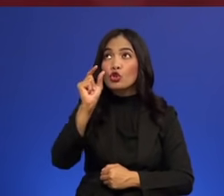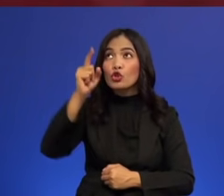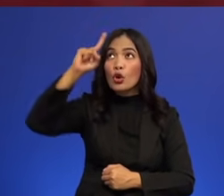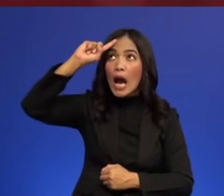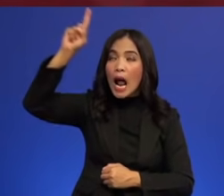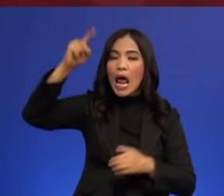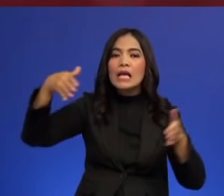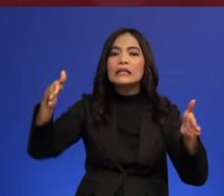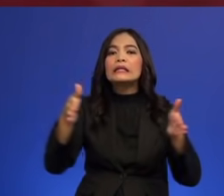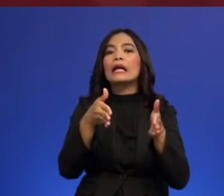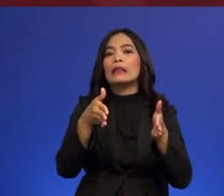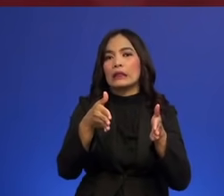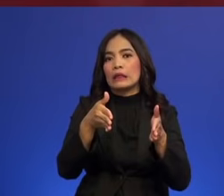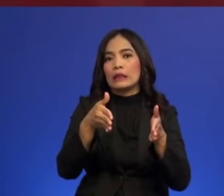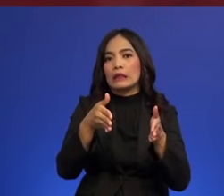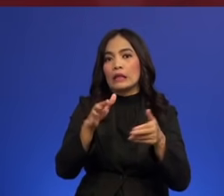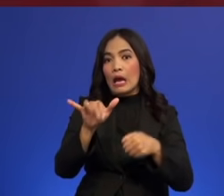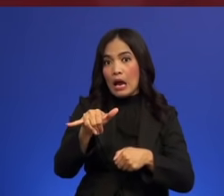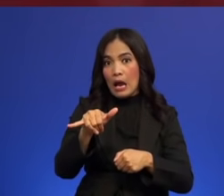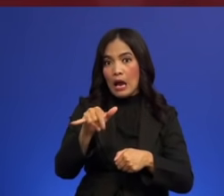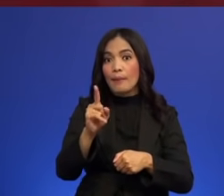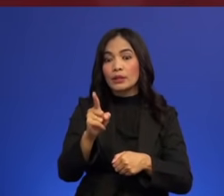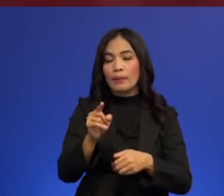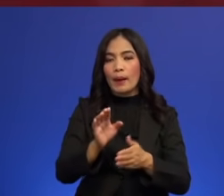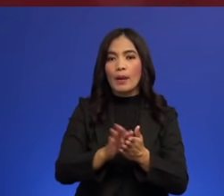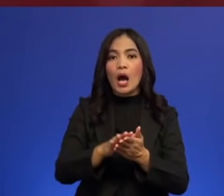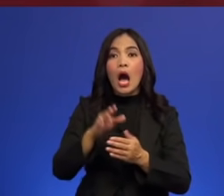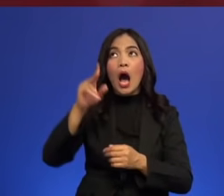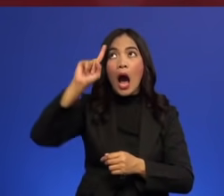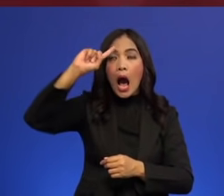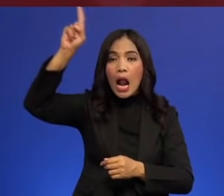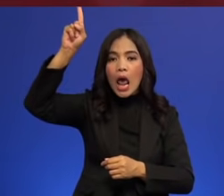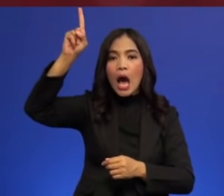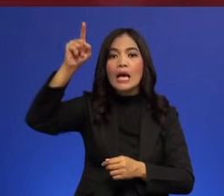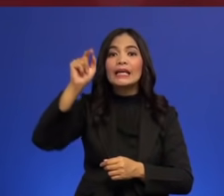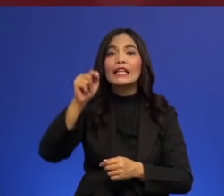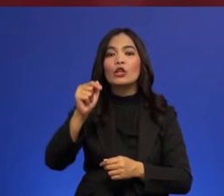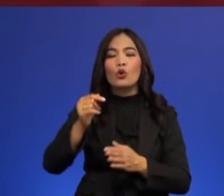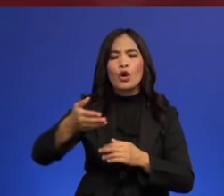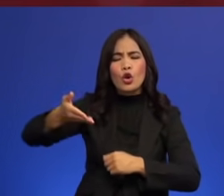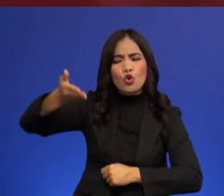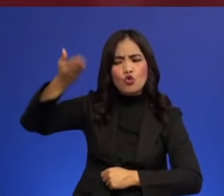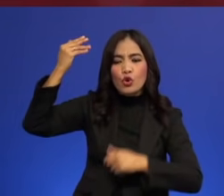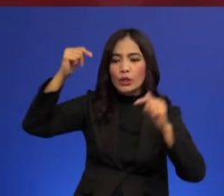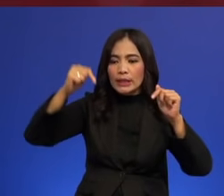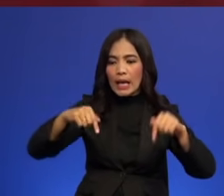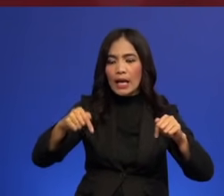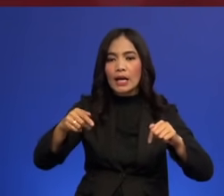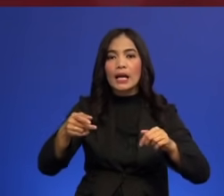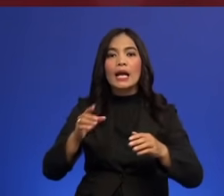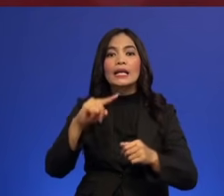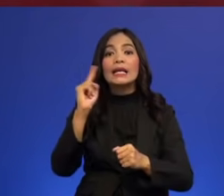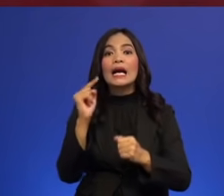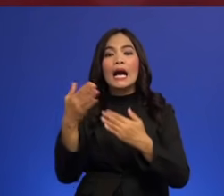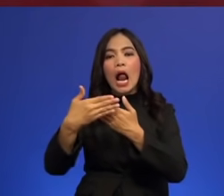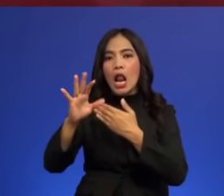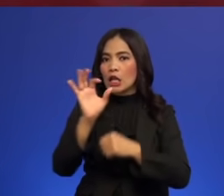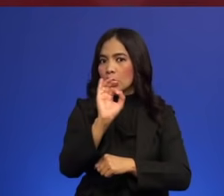singkat bagi Allah. Ya karena Allah dari kekal sampai kekal. Dan ia tidak